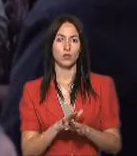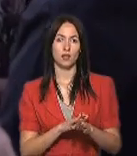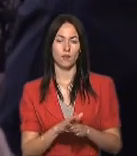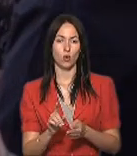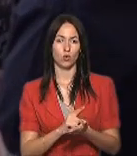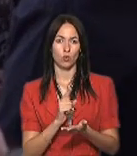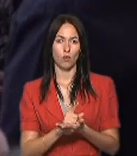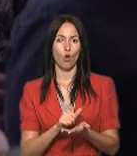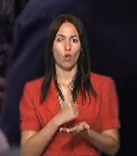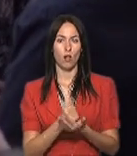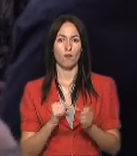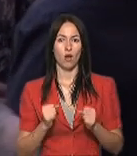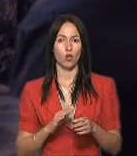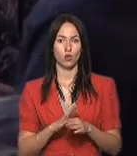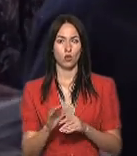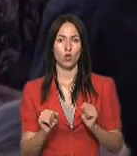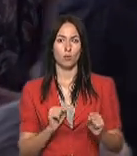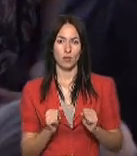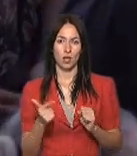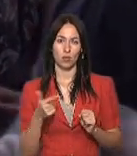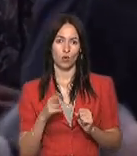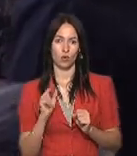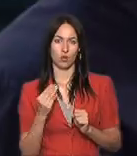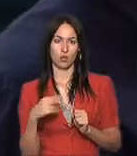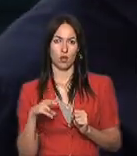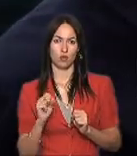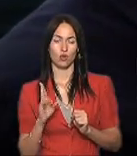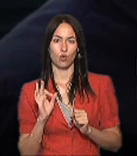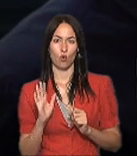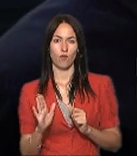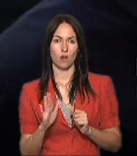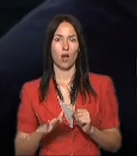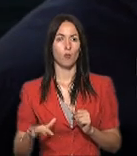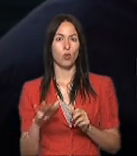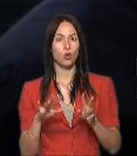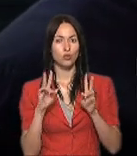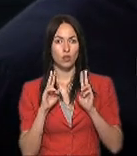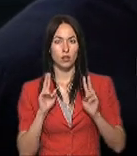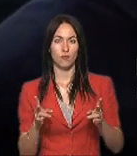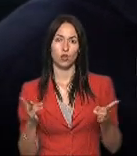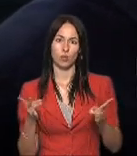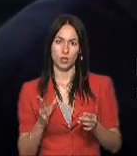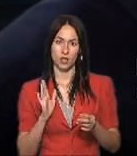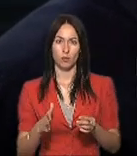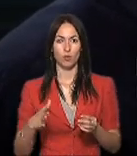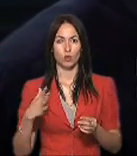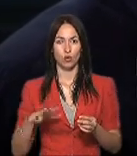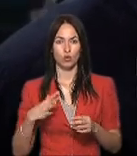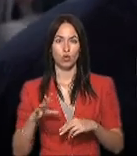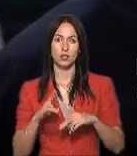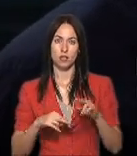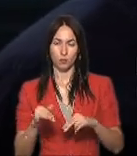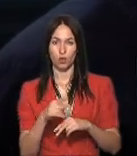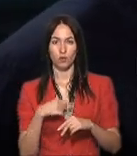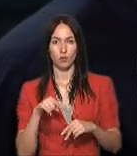обов'язки голова Холодногірської адміністрації Григорій Кашлаков. Площа невідома. Треба буде дочекатися забудовника, і ми